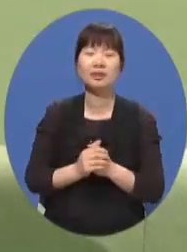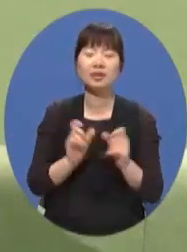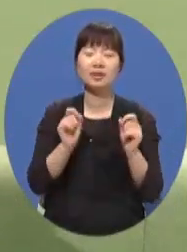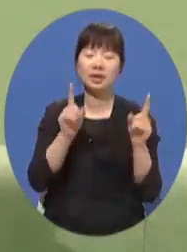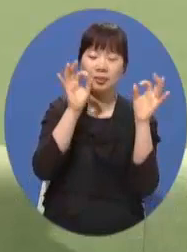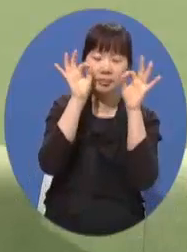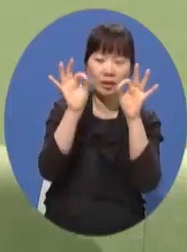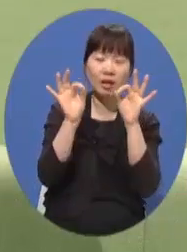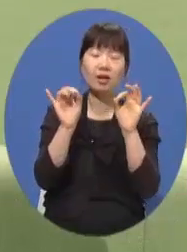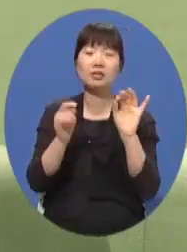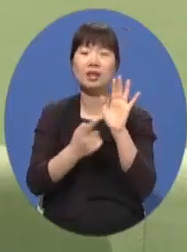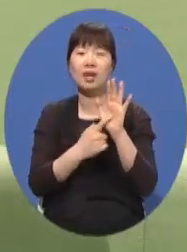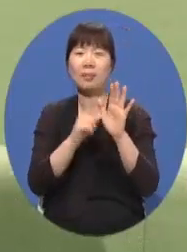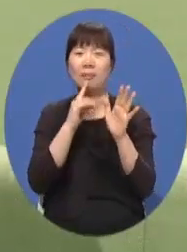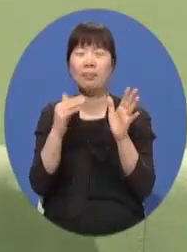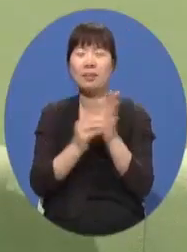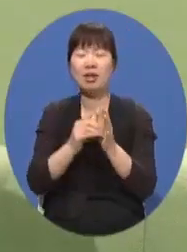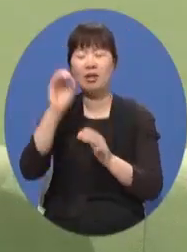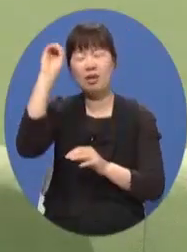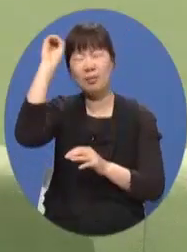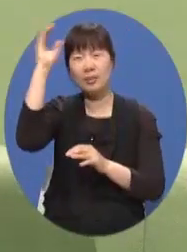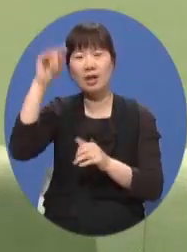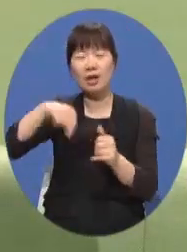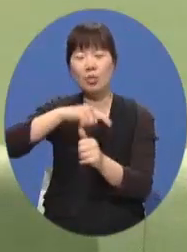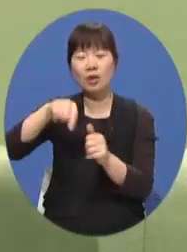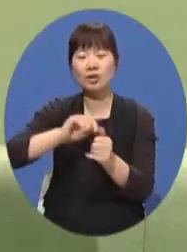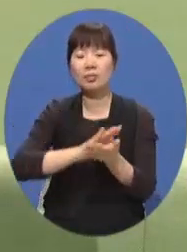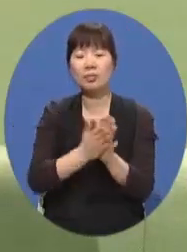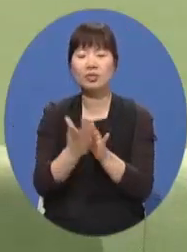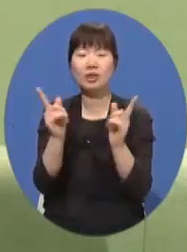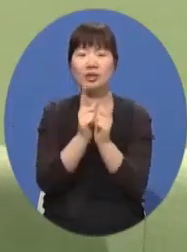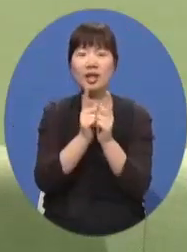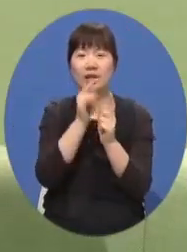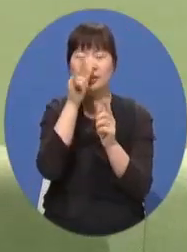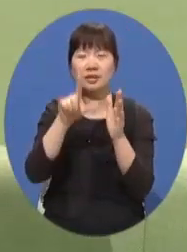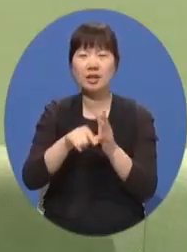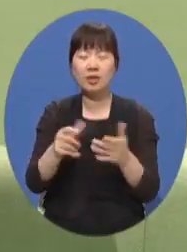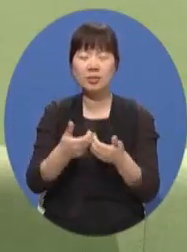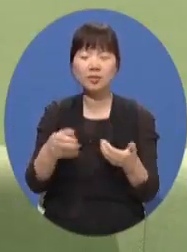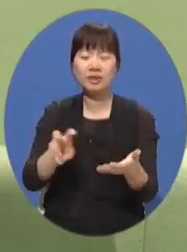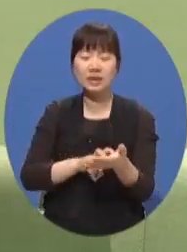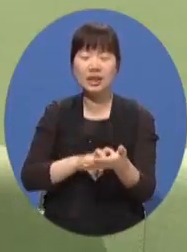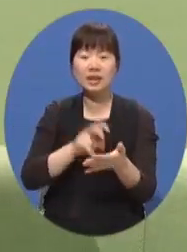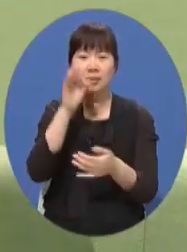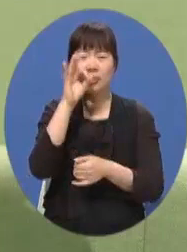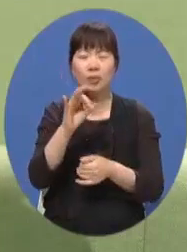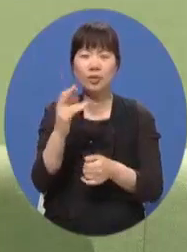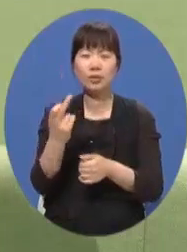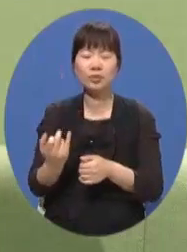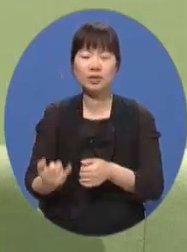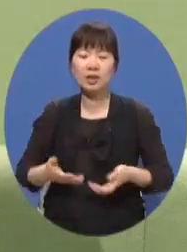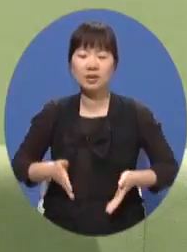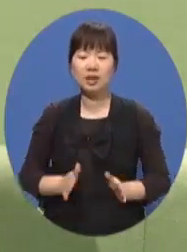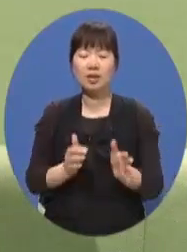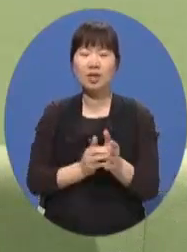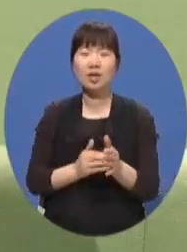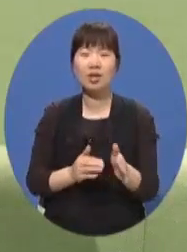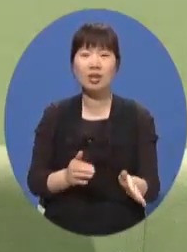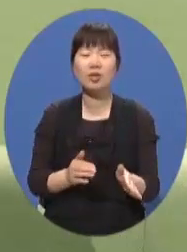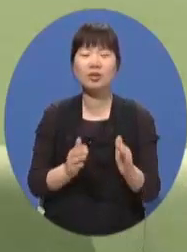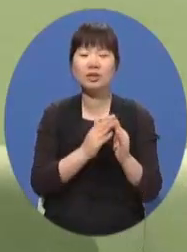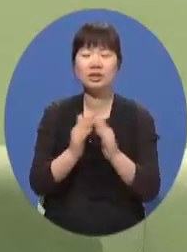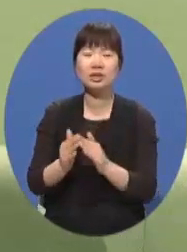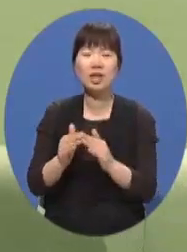기회를 봐서 애들도 나타나거든요. 예. 갑작스러운 환경 변화가 있을 때. 그래서 분리불안 장애는 동생이 태어나거나